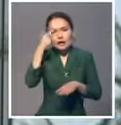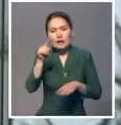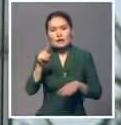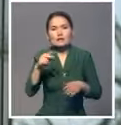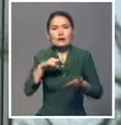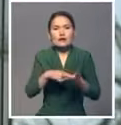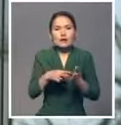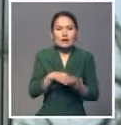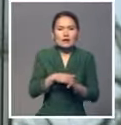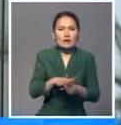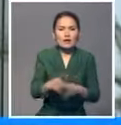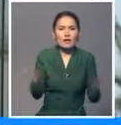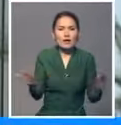тұрғысында